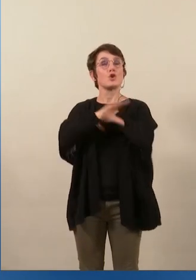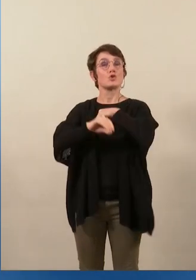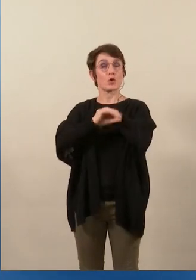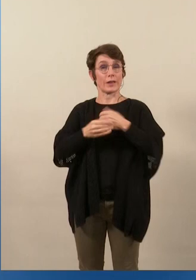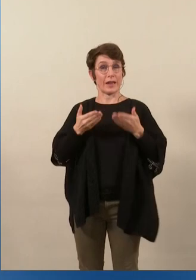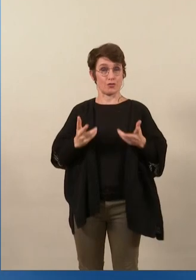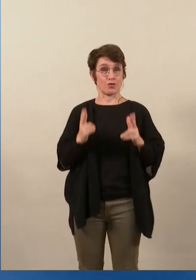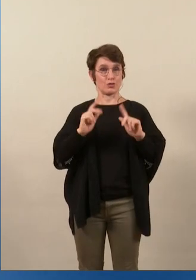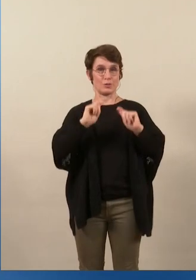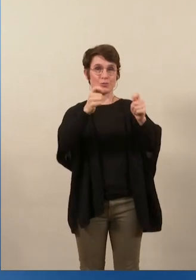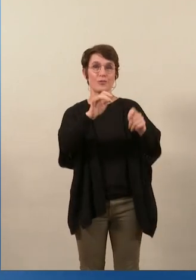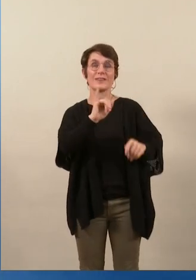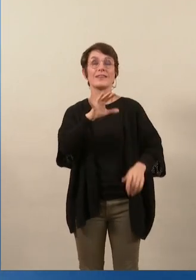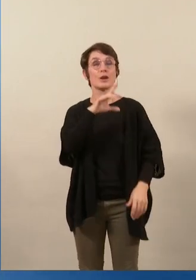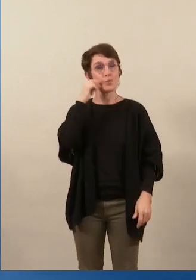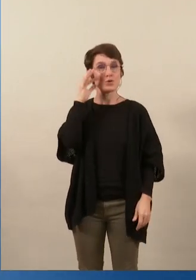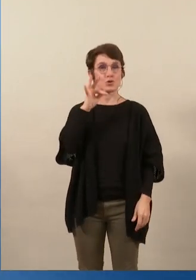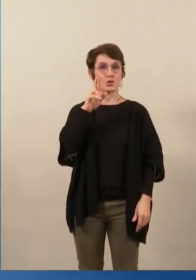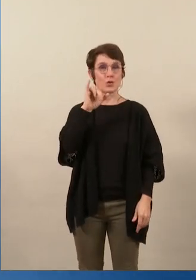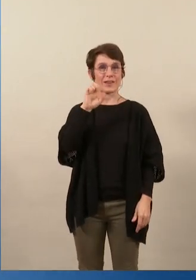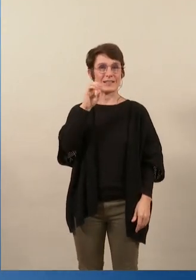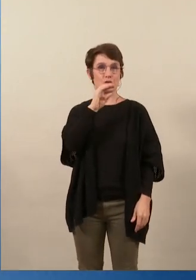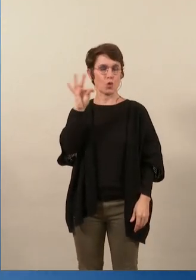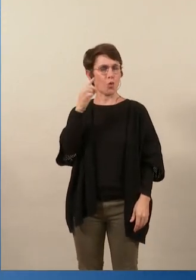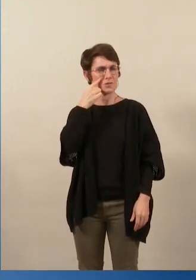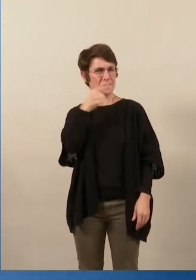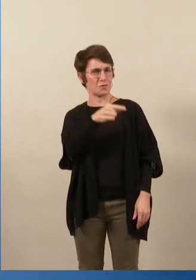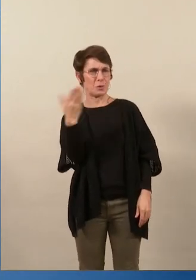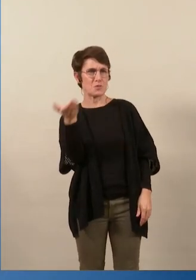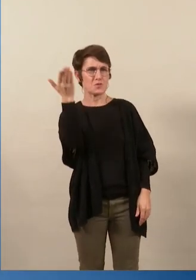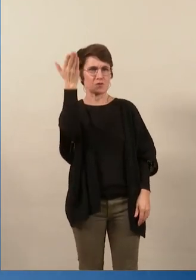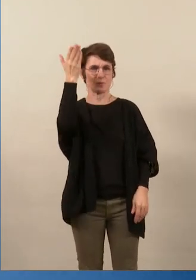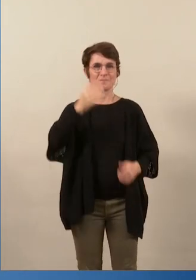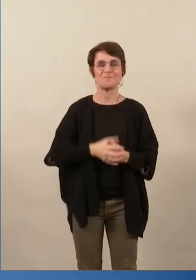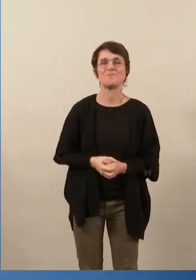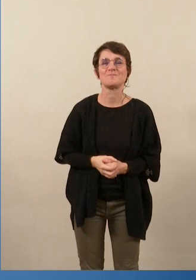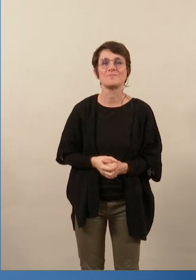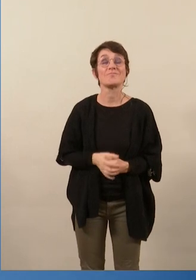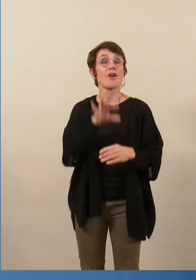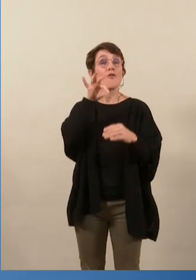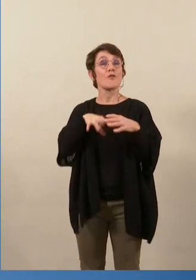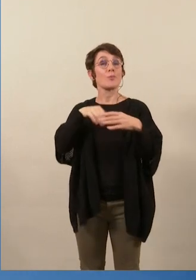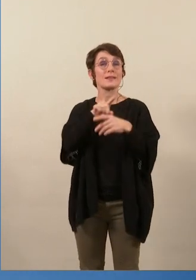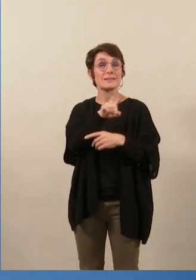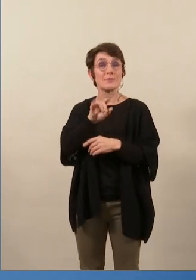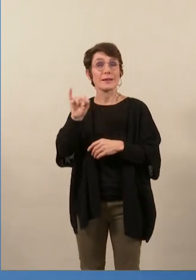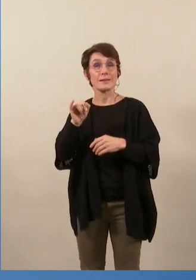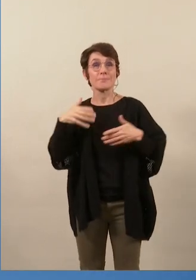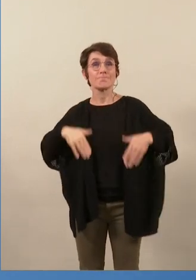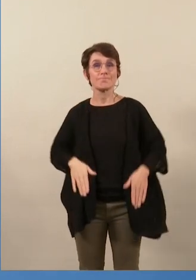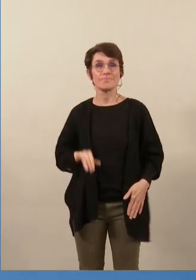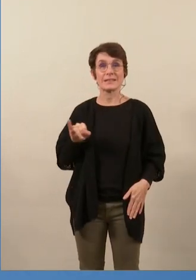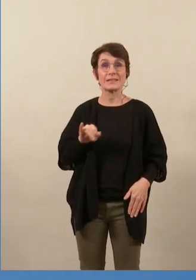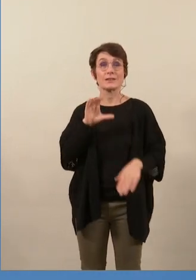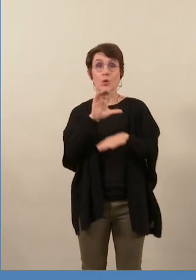Vincent fristau donc vous pu voir le talent euh qui ne prend pas part au vote qui s'abstient qui